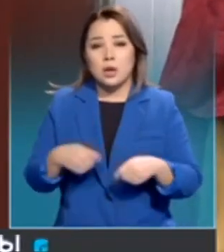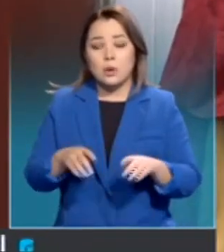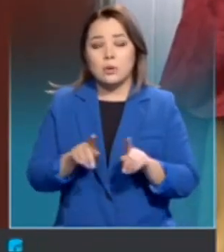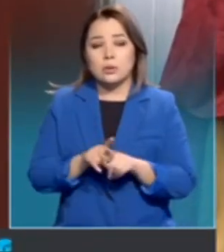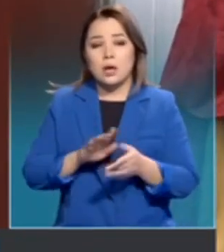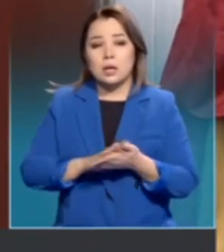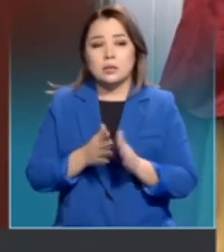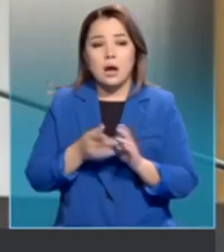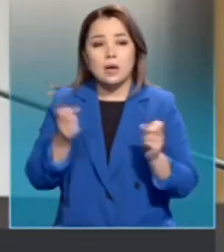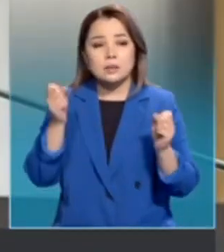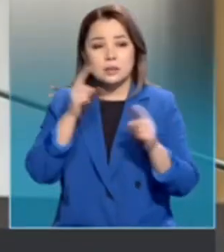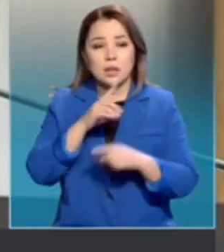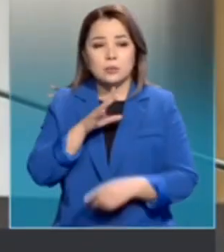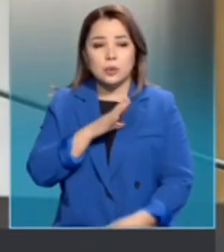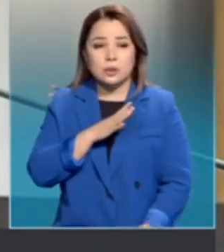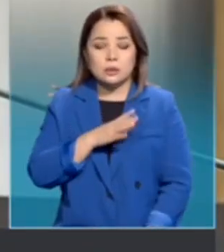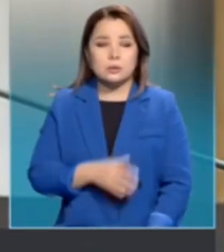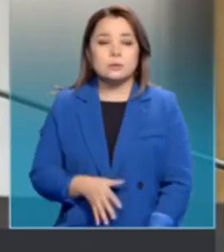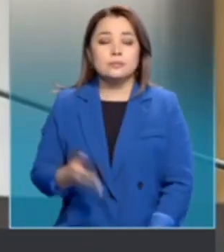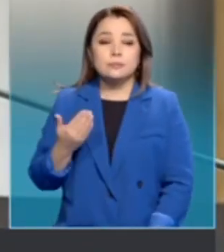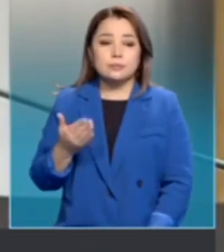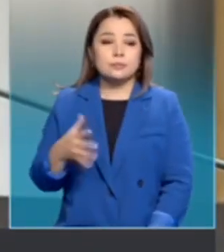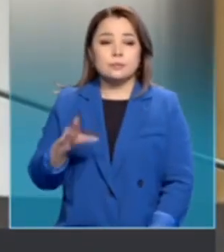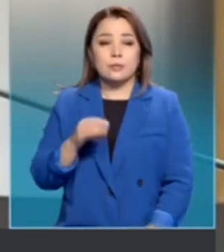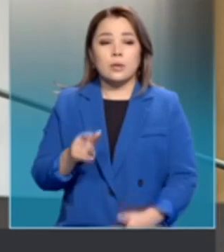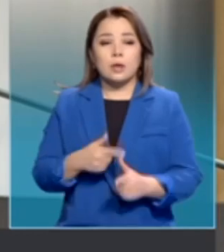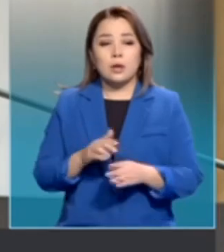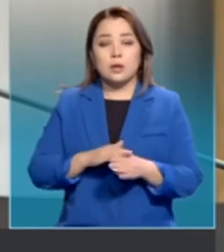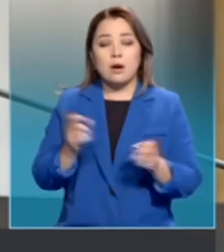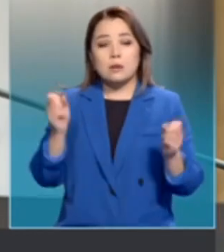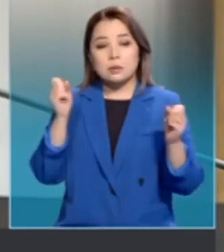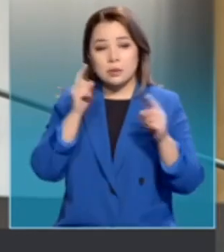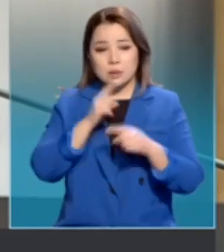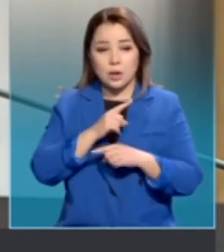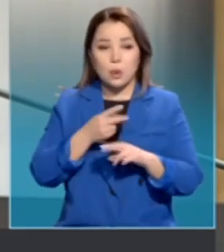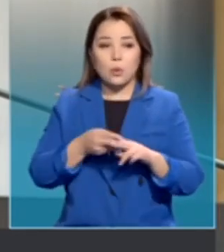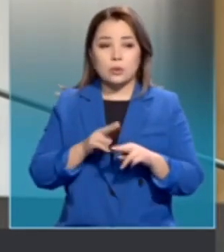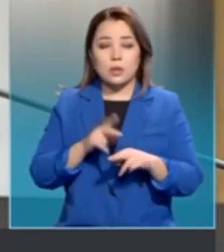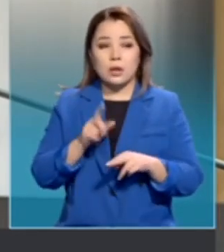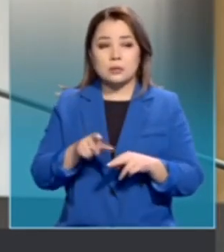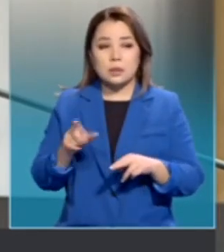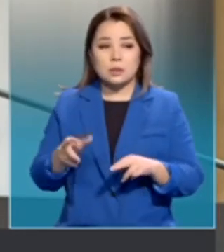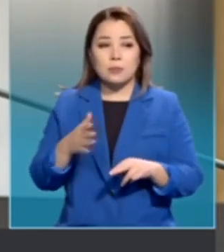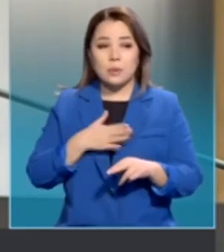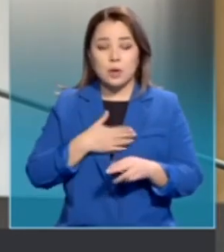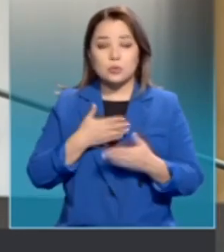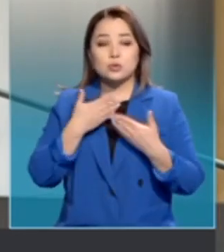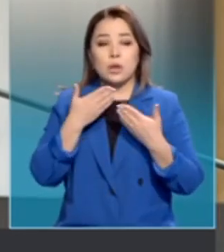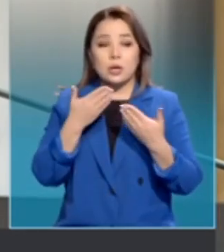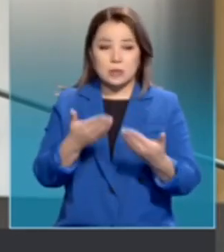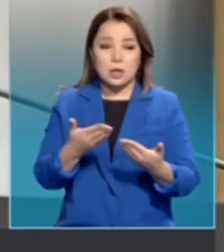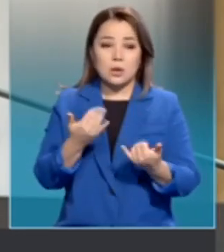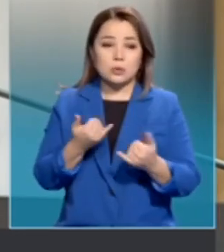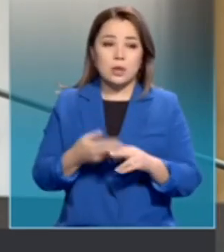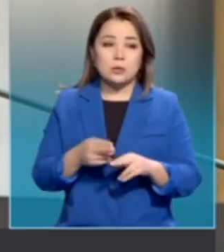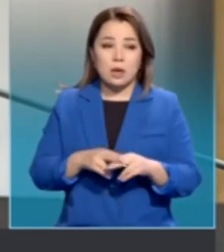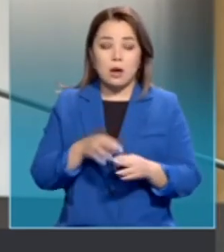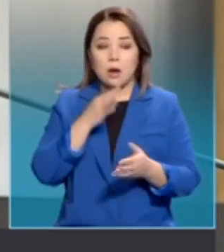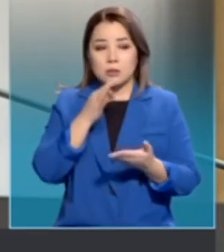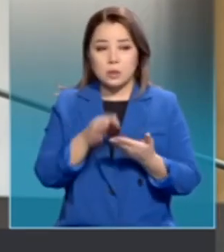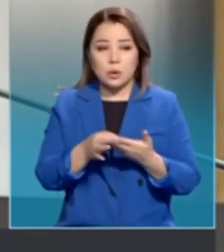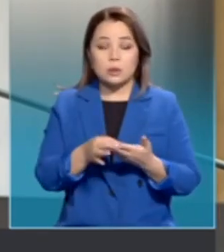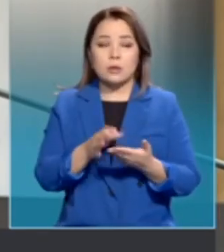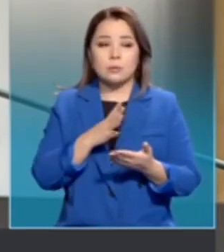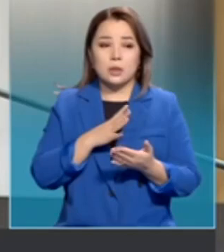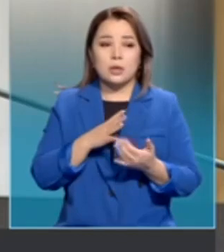салғандар анықталыпты. Ол кісілердің бәрінің аты-жөндері анықталды. Ол кісілерді біз сұраған кезде ол кісілердің айтуы